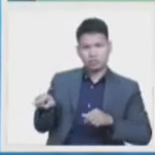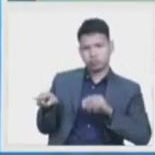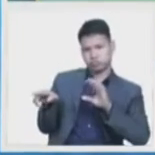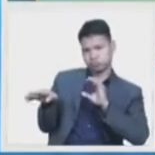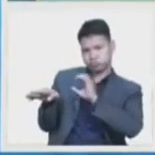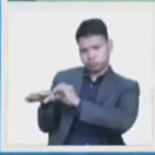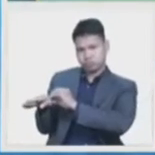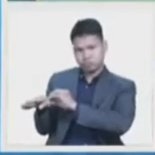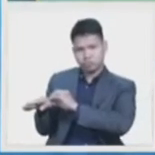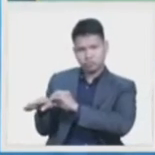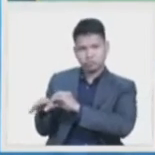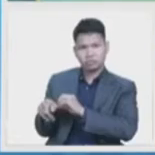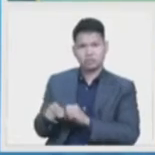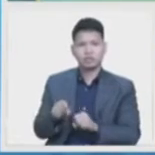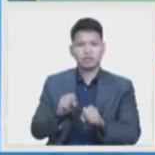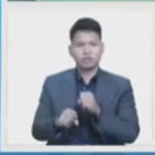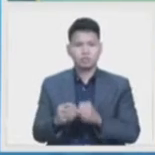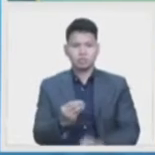likod.